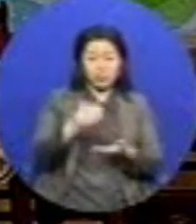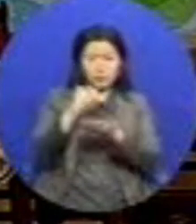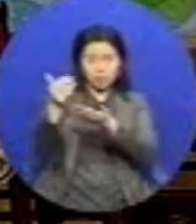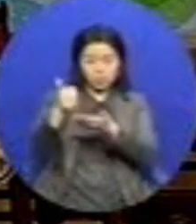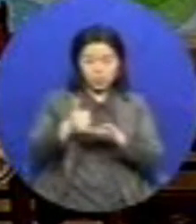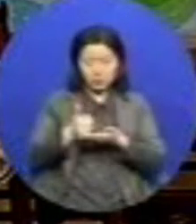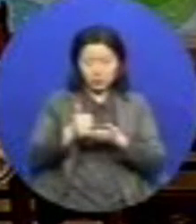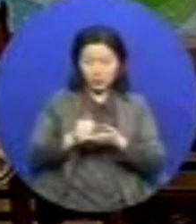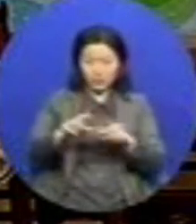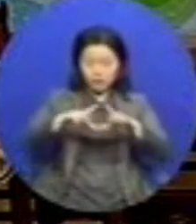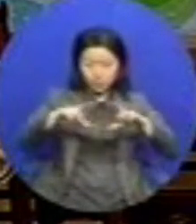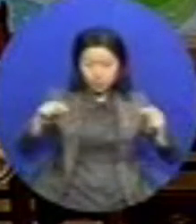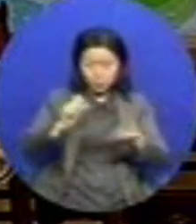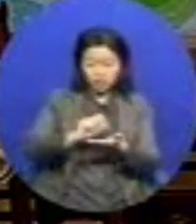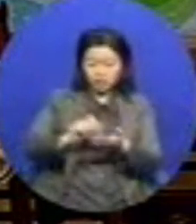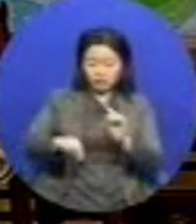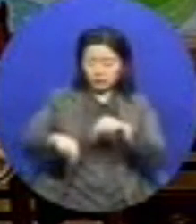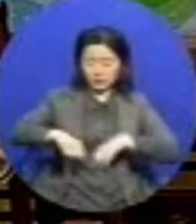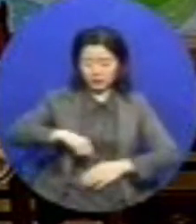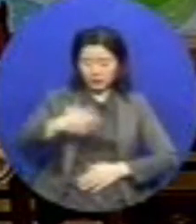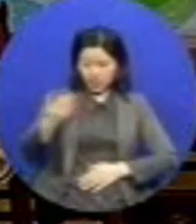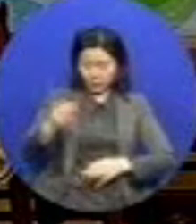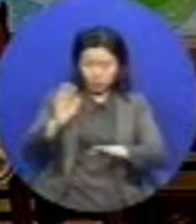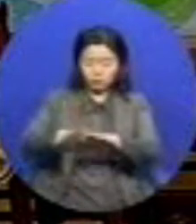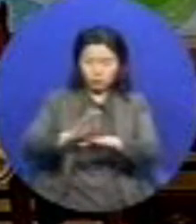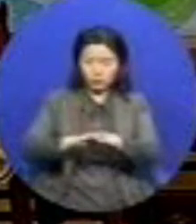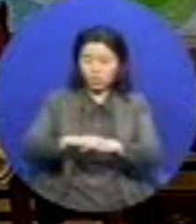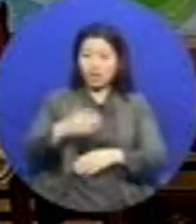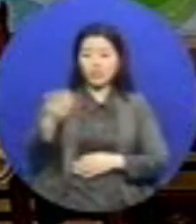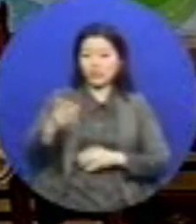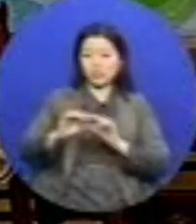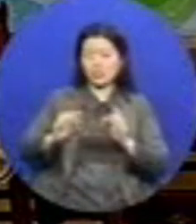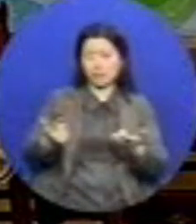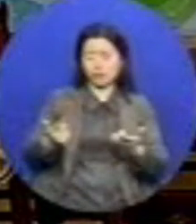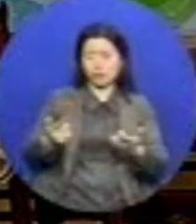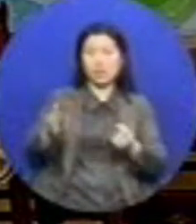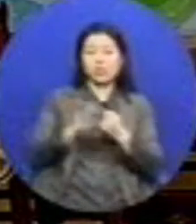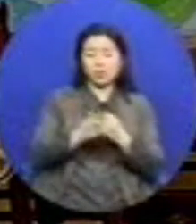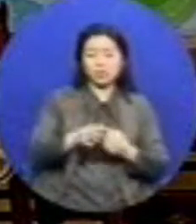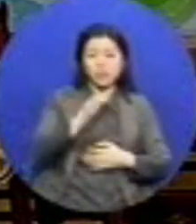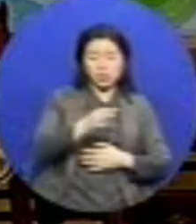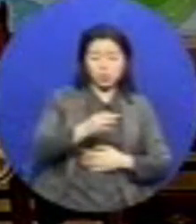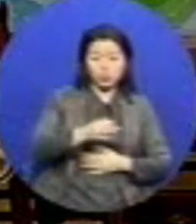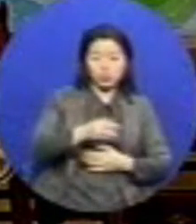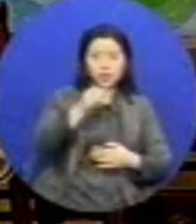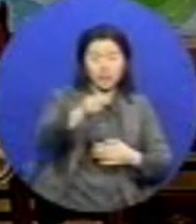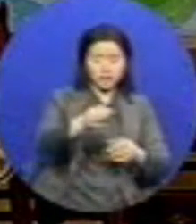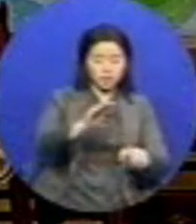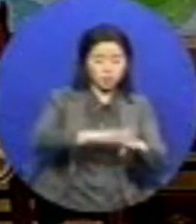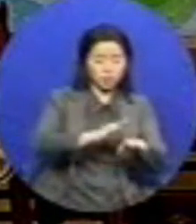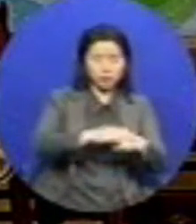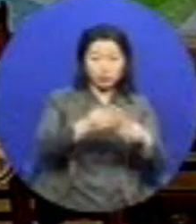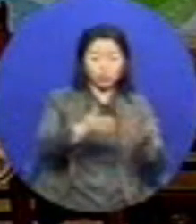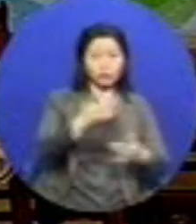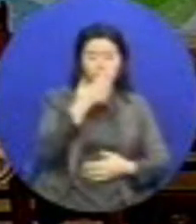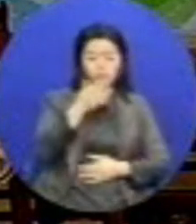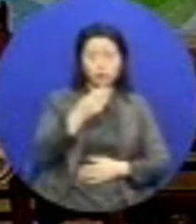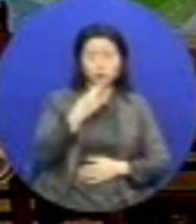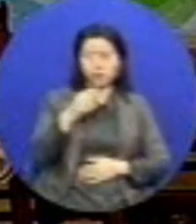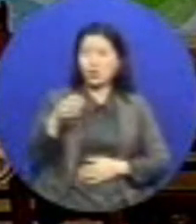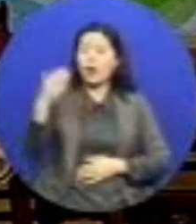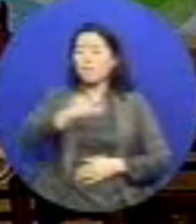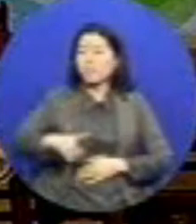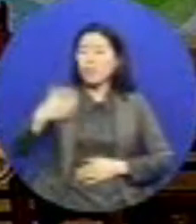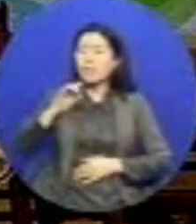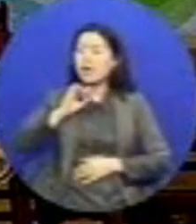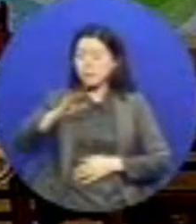것은 당신 손이 g 당신이 아니오 그러니 나는 이 돈을 당신의 손에 지불할 수 없으며 당시 내 경한 지불 할